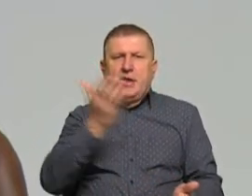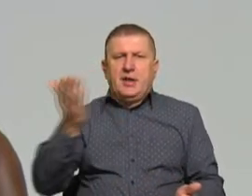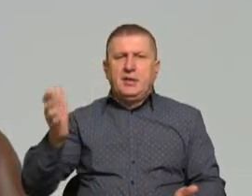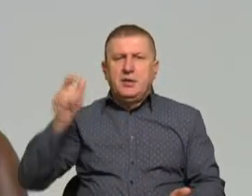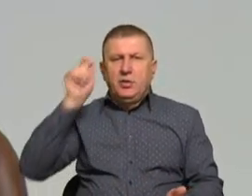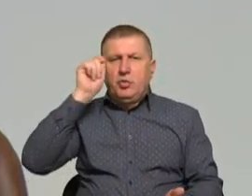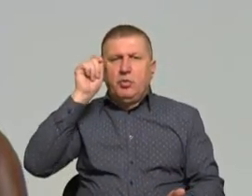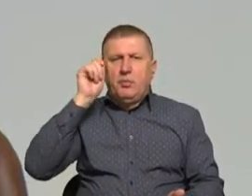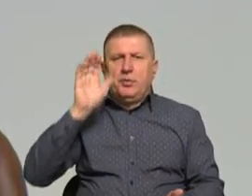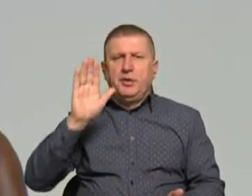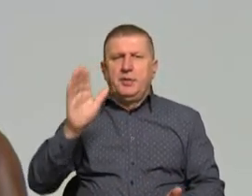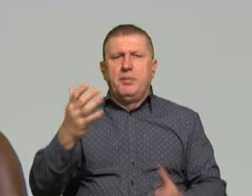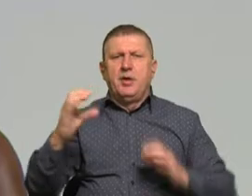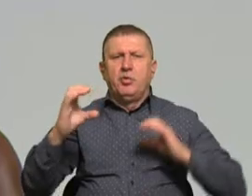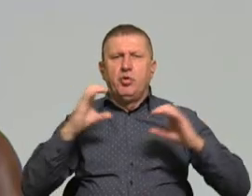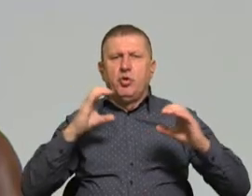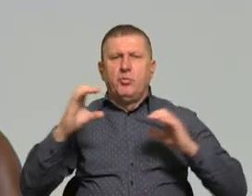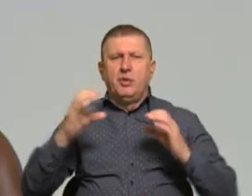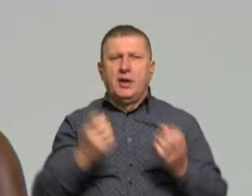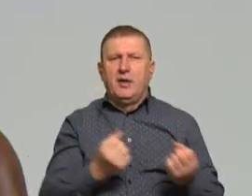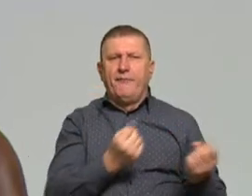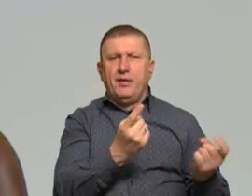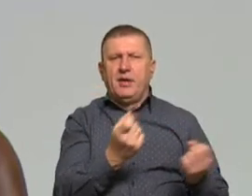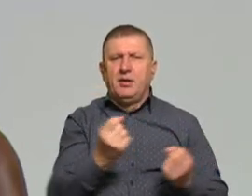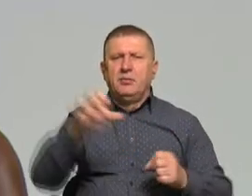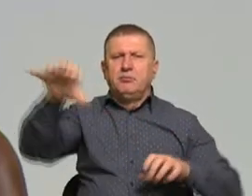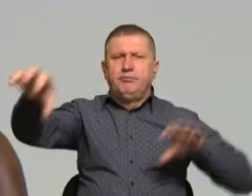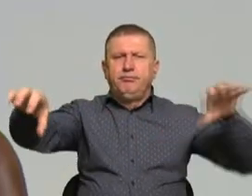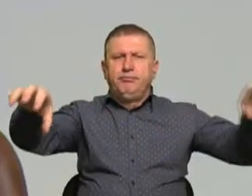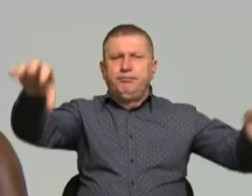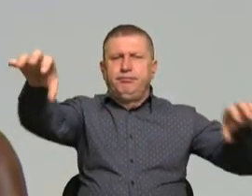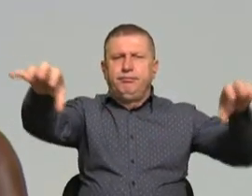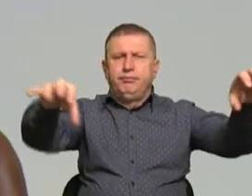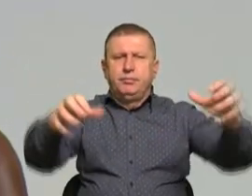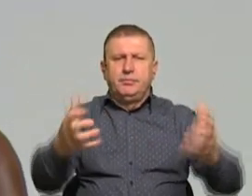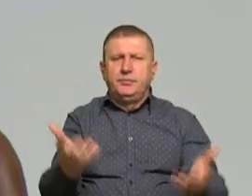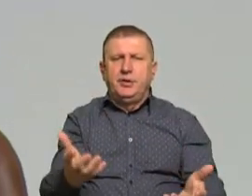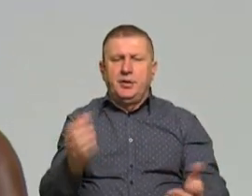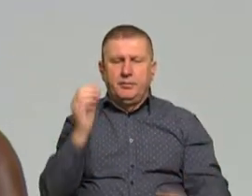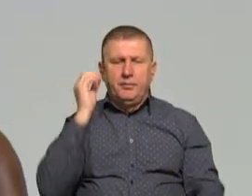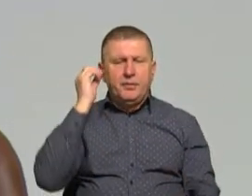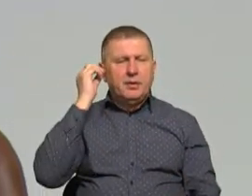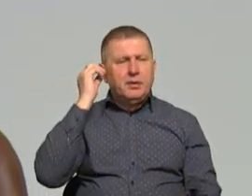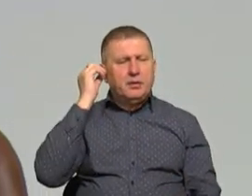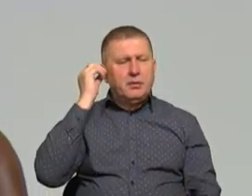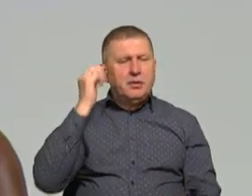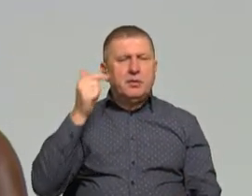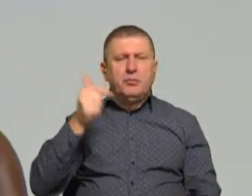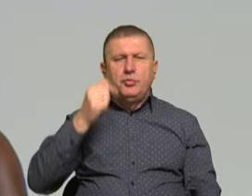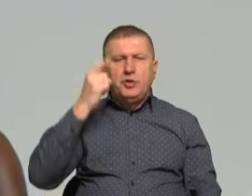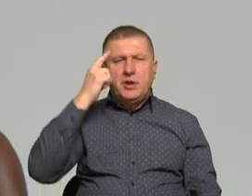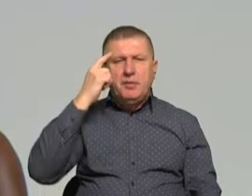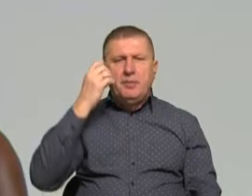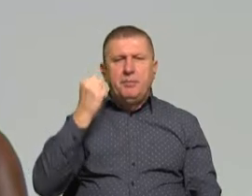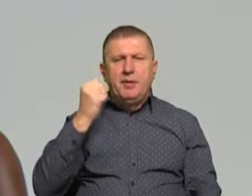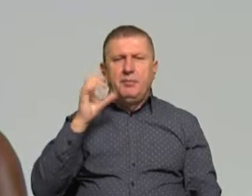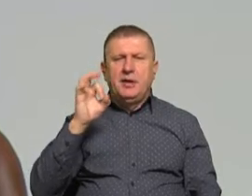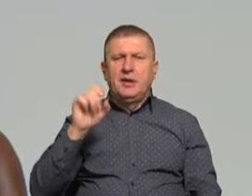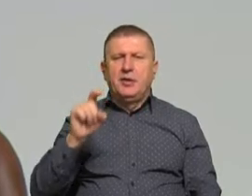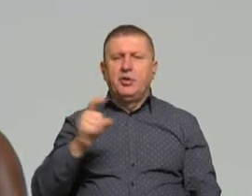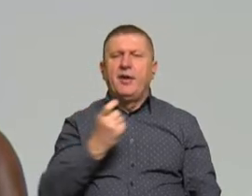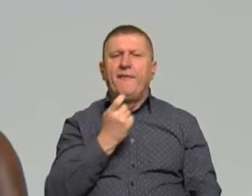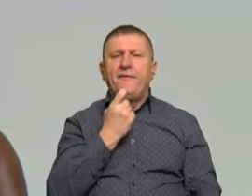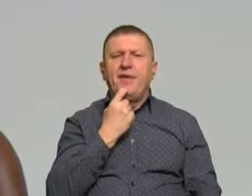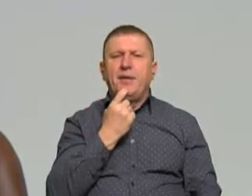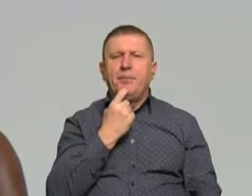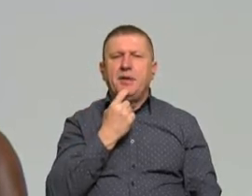ze sporym wykluczeniem komunikacyjnym, zwłaszcza w tych peryferyjnych dzielnicach miasta. A musimy też pamiętać o tym, że w